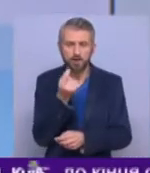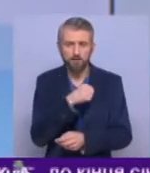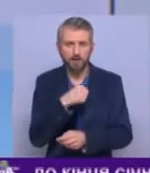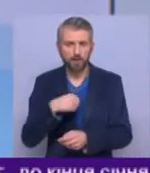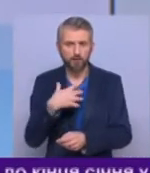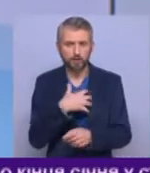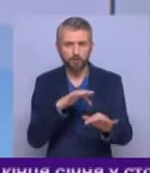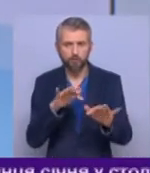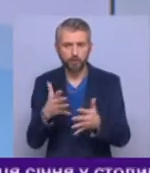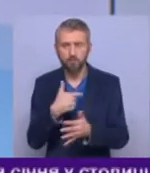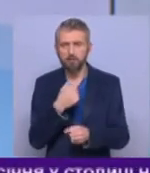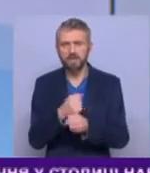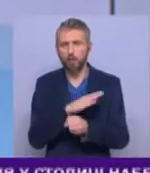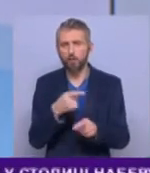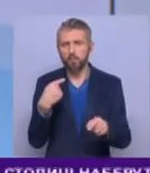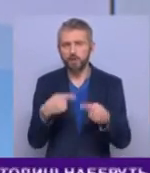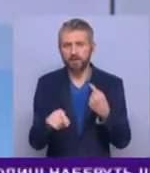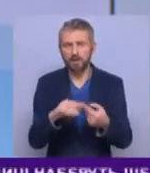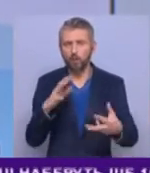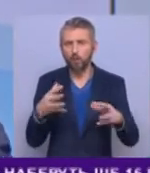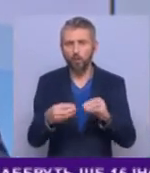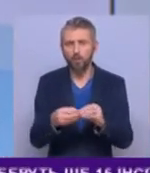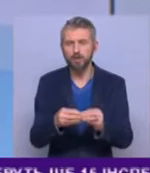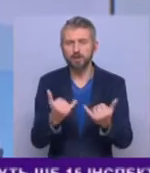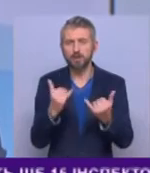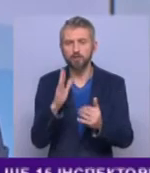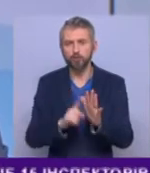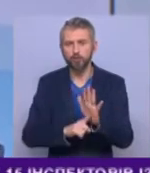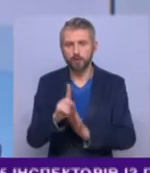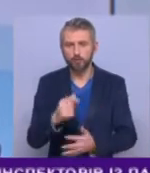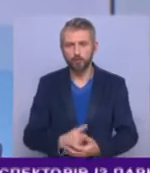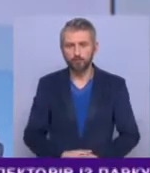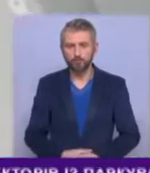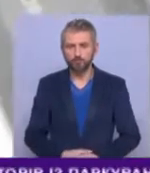і найважливішими подіями. Ми не робимо різниці. Отже, за мить розпочинаємо.